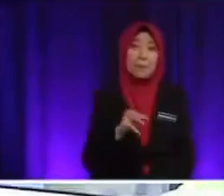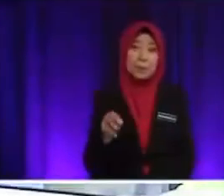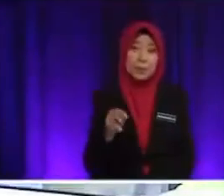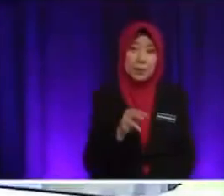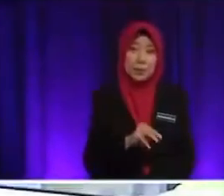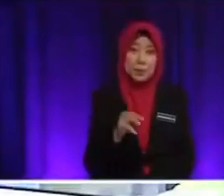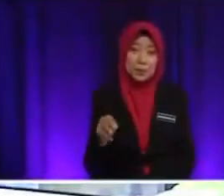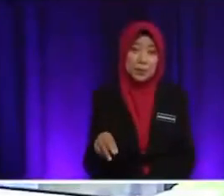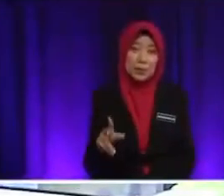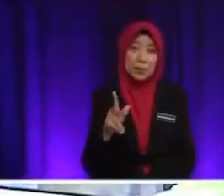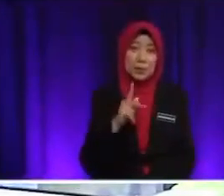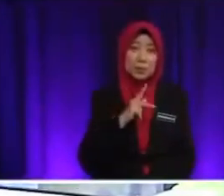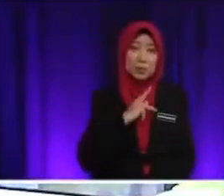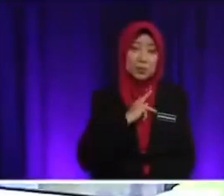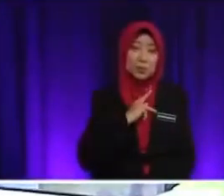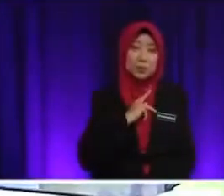murid-muridku,